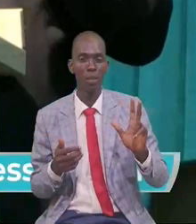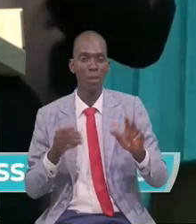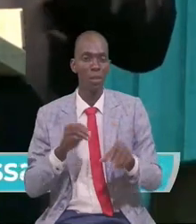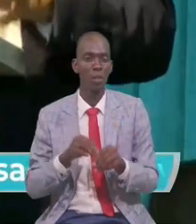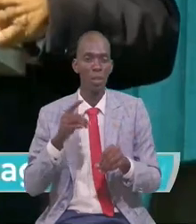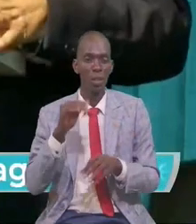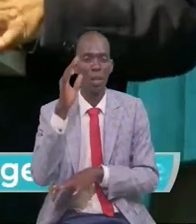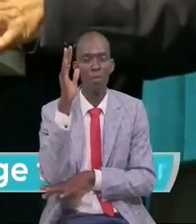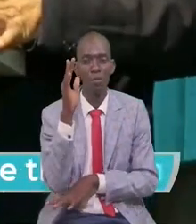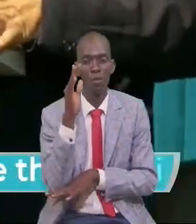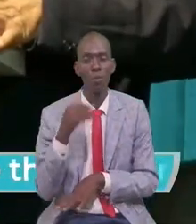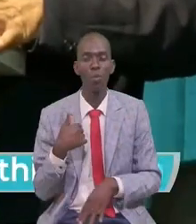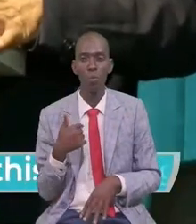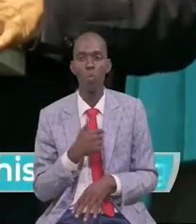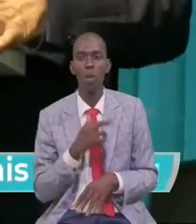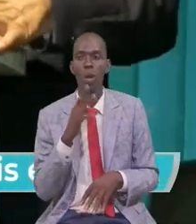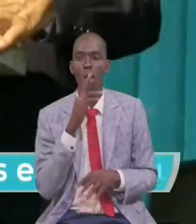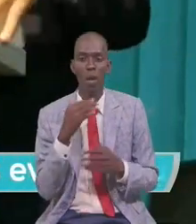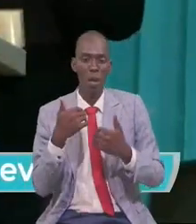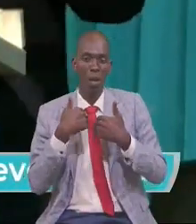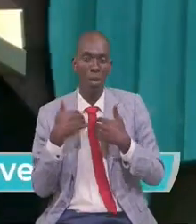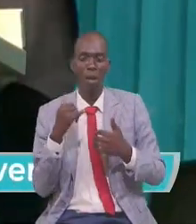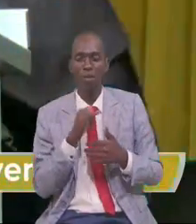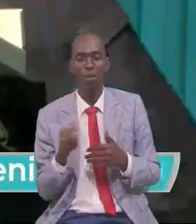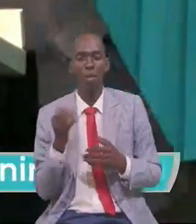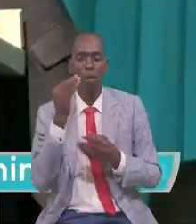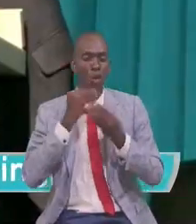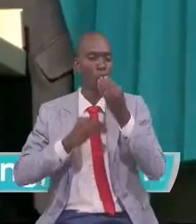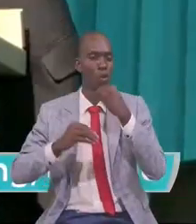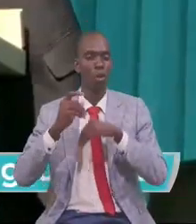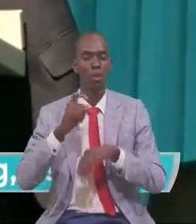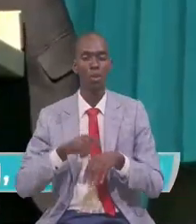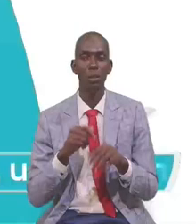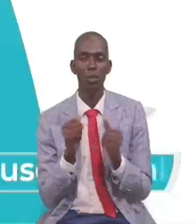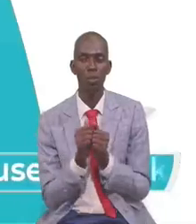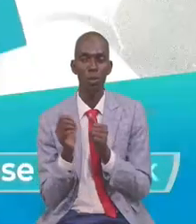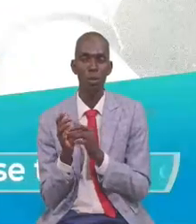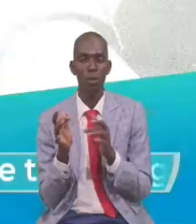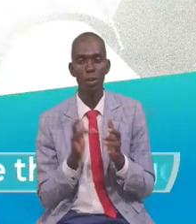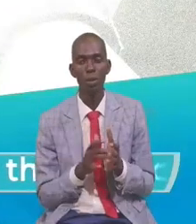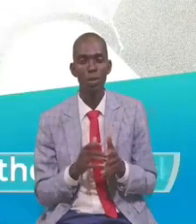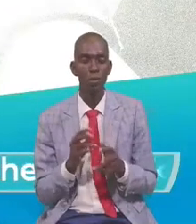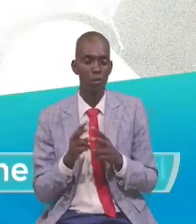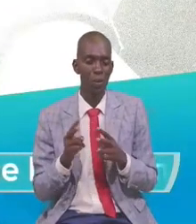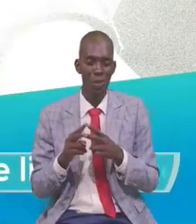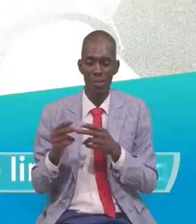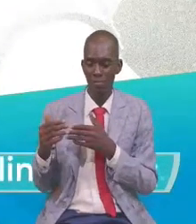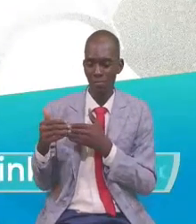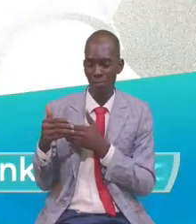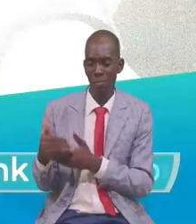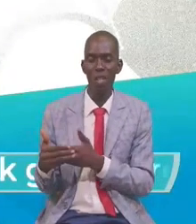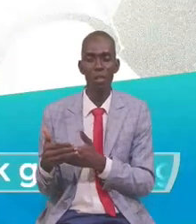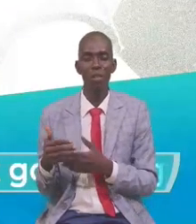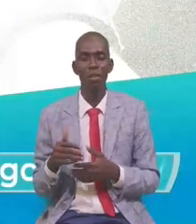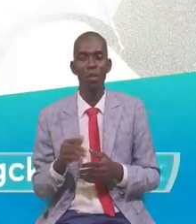Alpha, et qui ont donné leur vie à Jésus, ils auront une séance demain, à 15h.